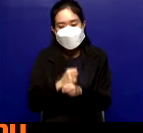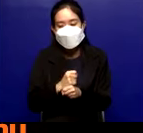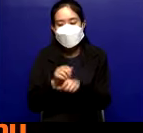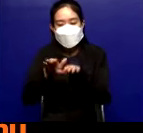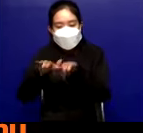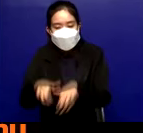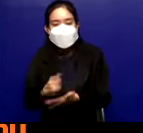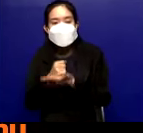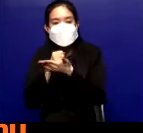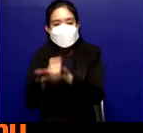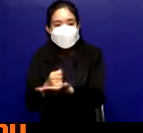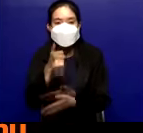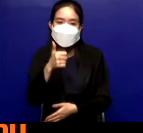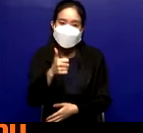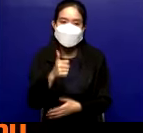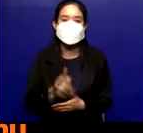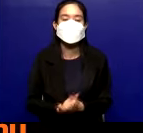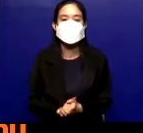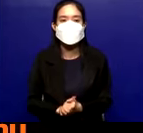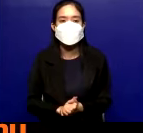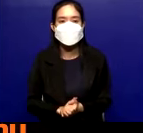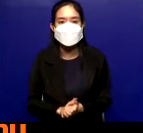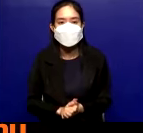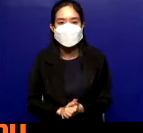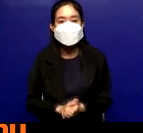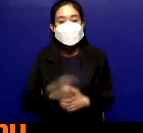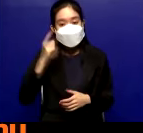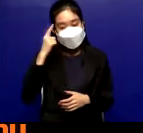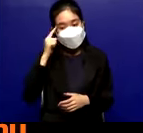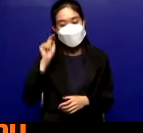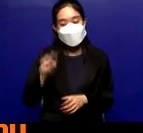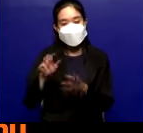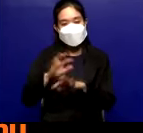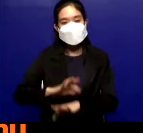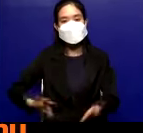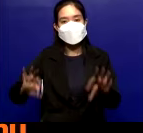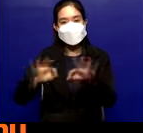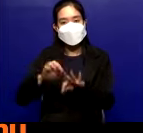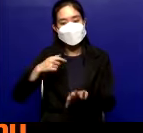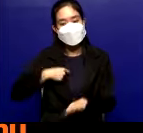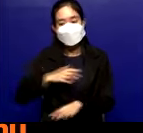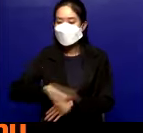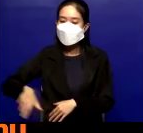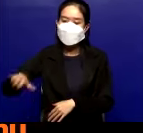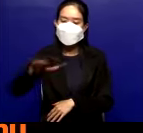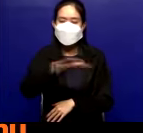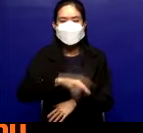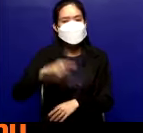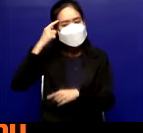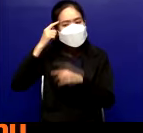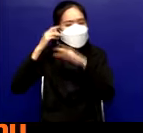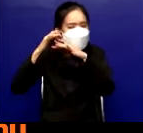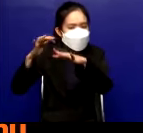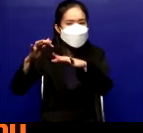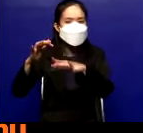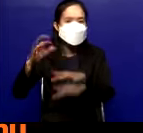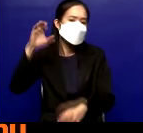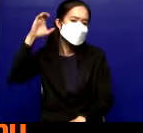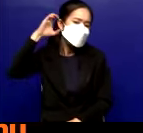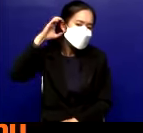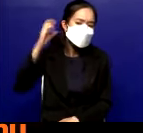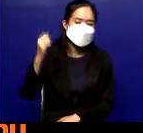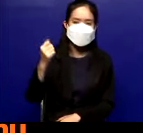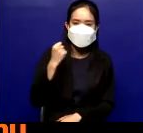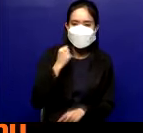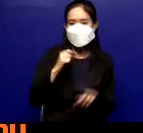านได้ลดลงอีกด้วยสิ่งเหล่านี้เป็นสิ่งที่ทำให้ทุกคนมีความหวังมีความเชื่อมั่นเป็นเกาะกำบังที่จะ